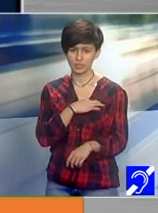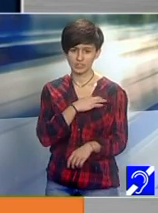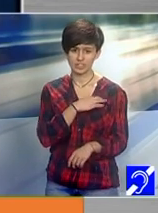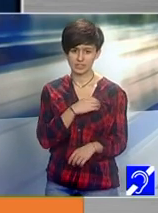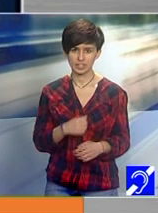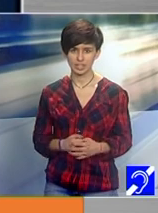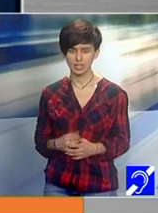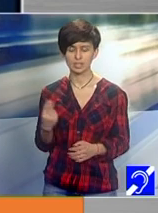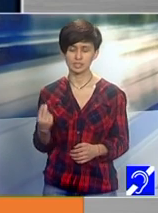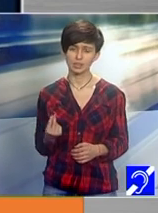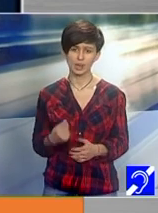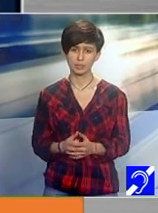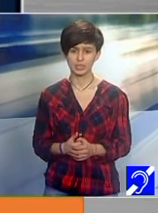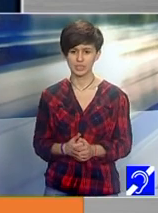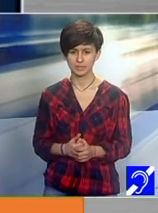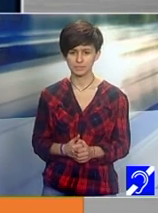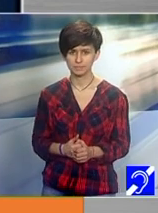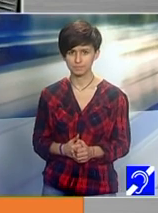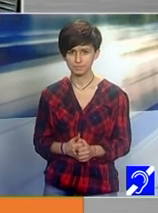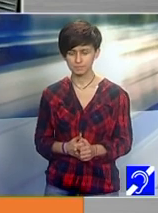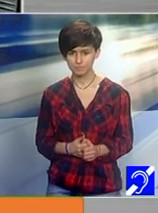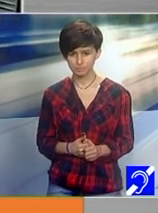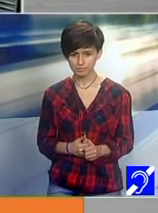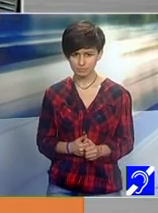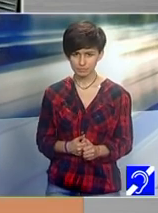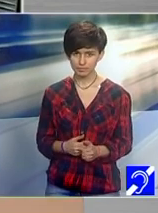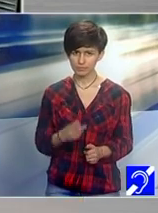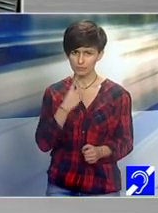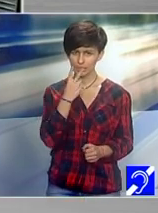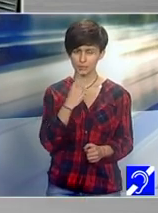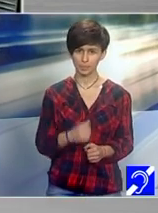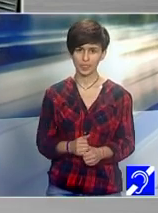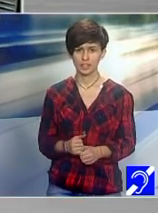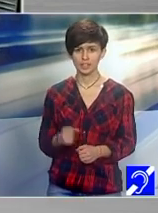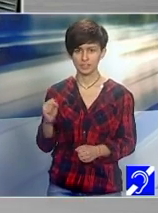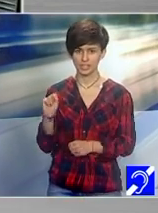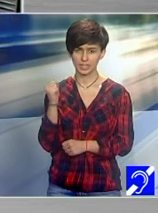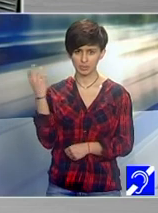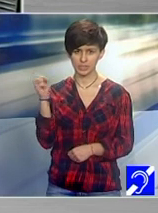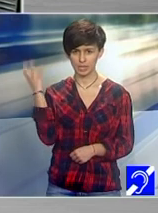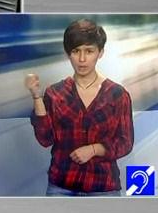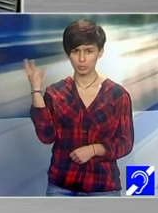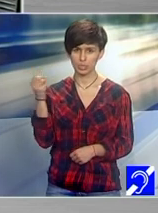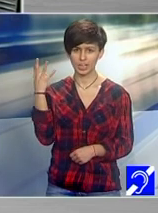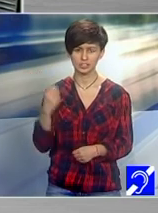drum, farmacii la tot colțul, salvări la tot colțul, salvări private, spitale private, ambulatorii private. Deci